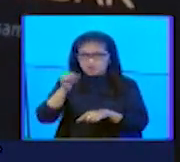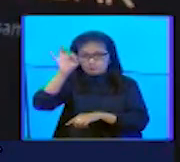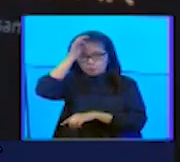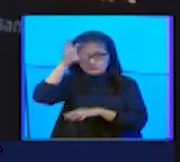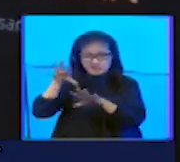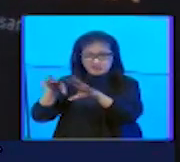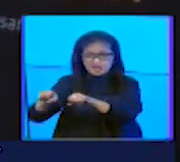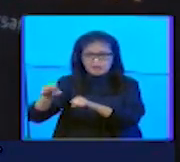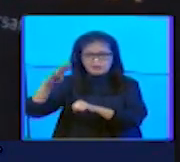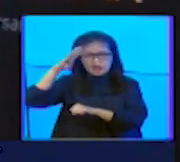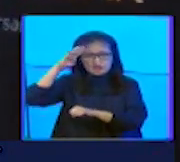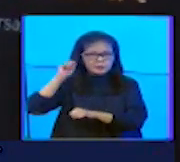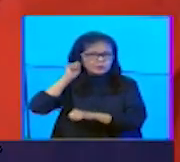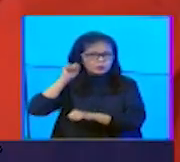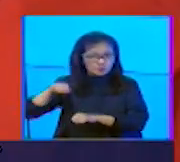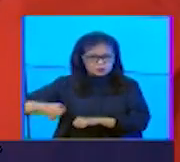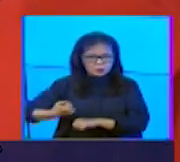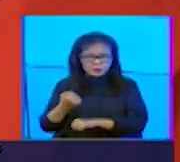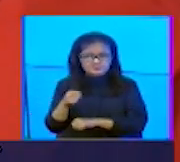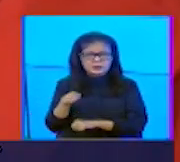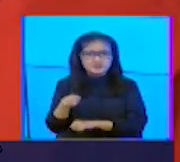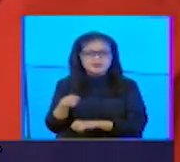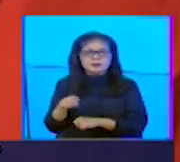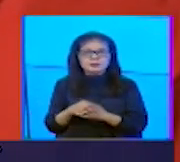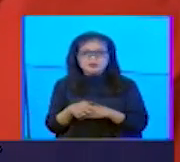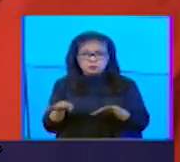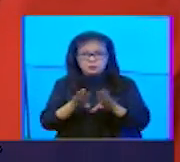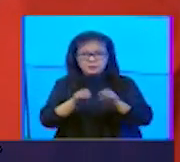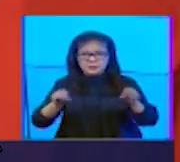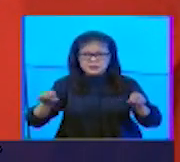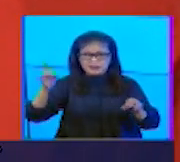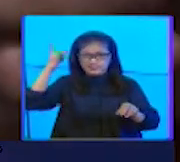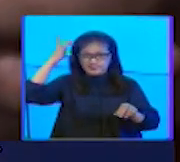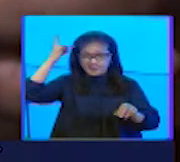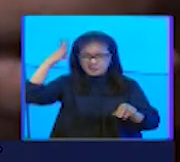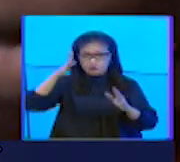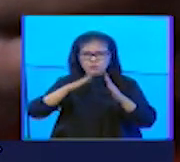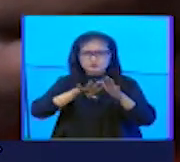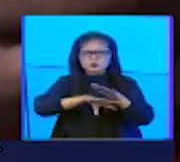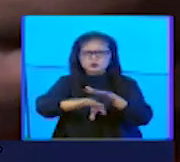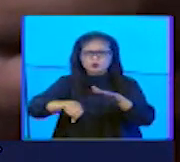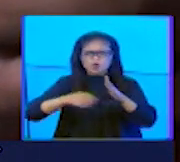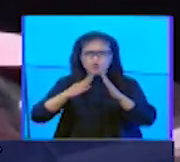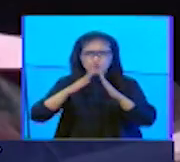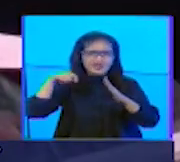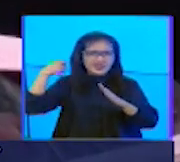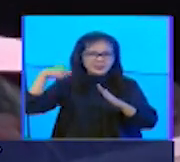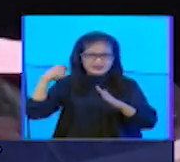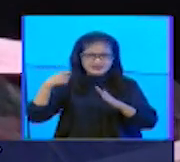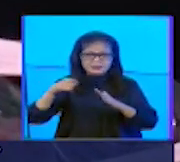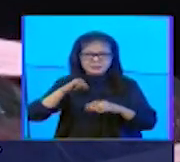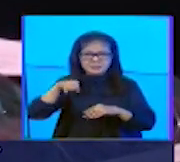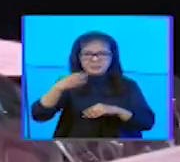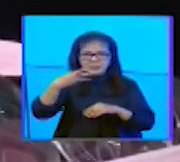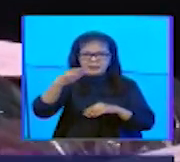sepasang suami-istri yang berprofesi sebagai pembantu rumah tangga usai mencuri di rumah majikannya yang merupakan artis sinetron Jeremy